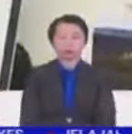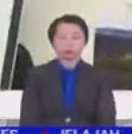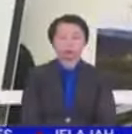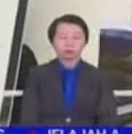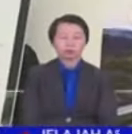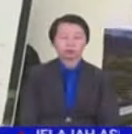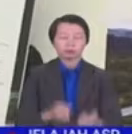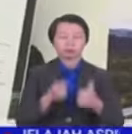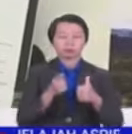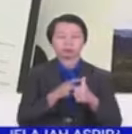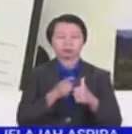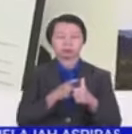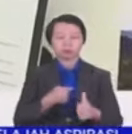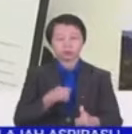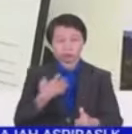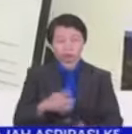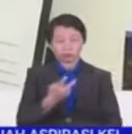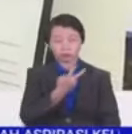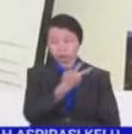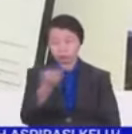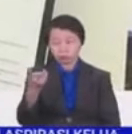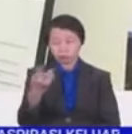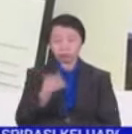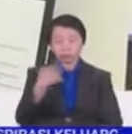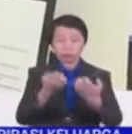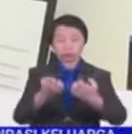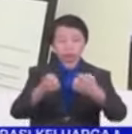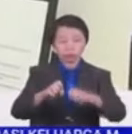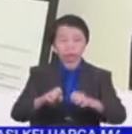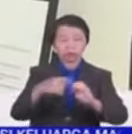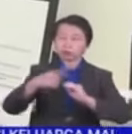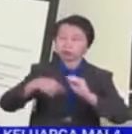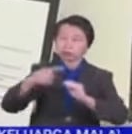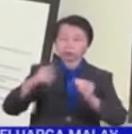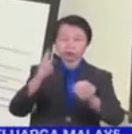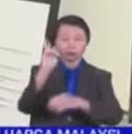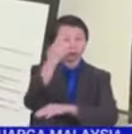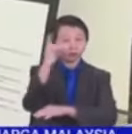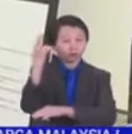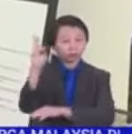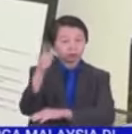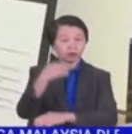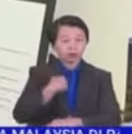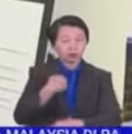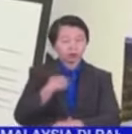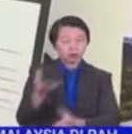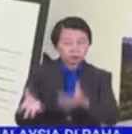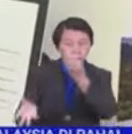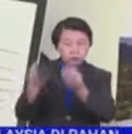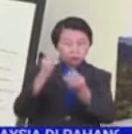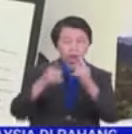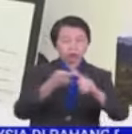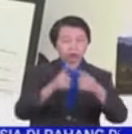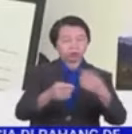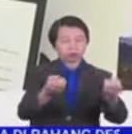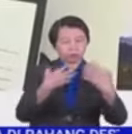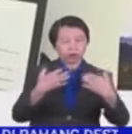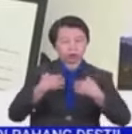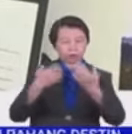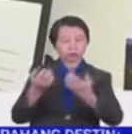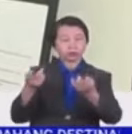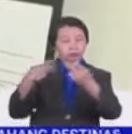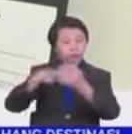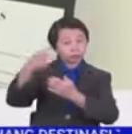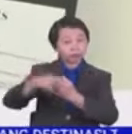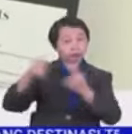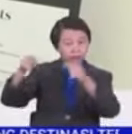Okay, pertama sekali saya dah nampaklah ada event pasal perhutanan, ada info daripada kawan-kawan juga ada event hari ini.